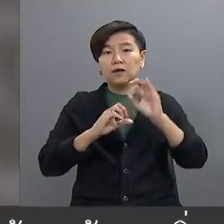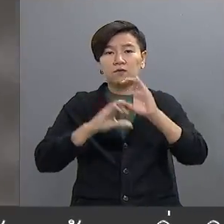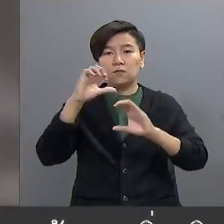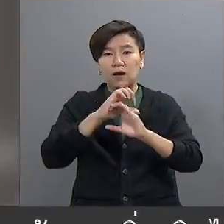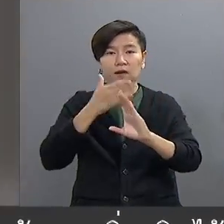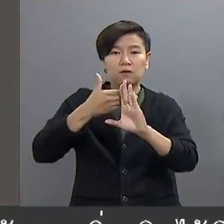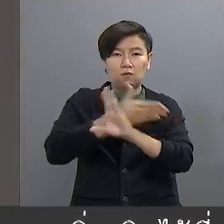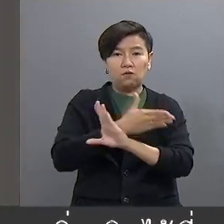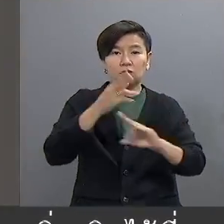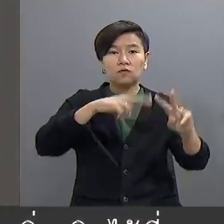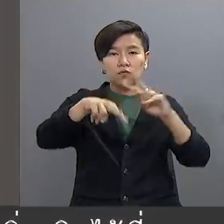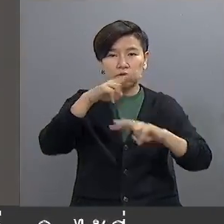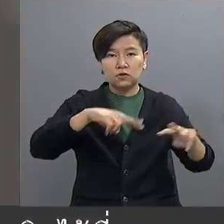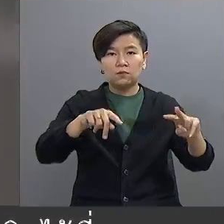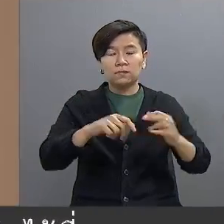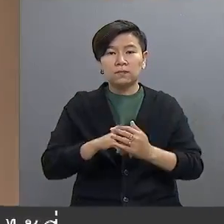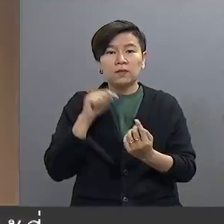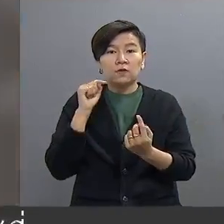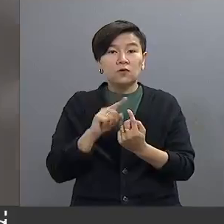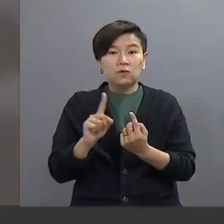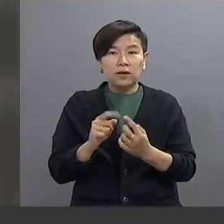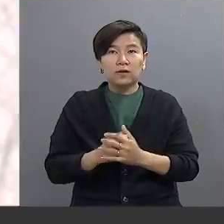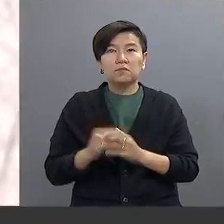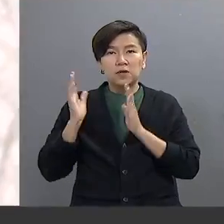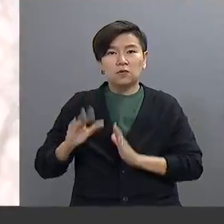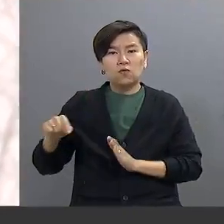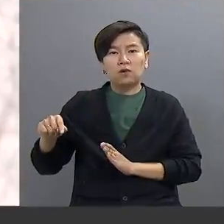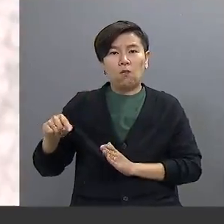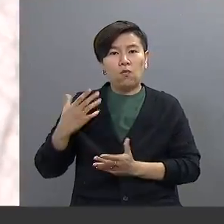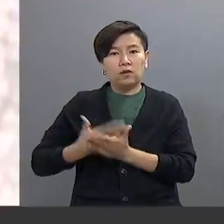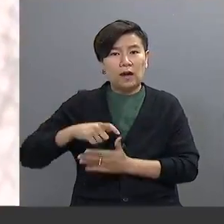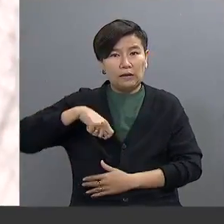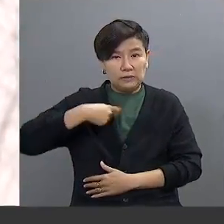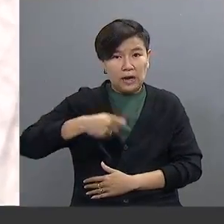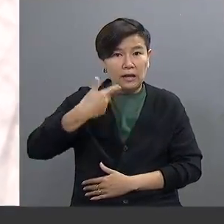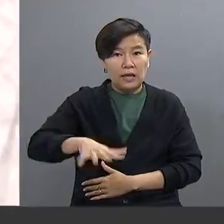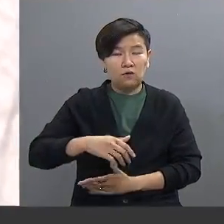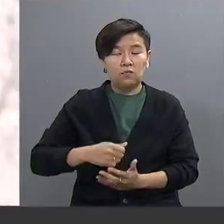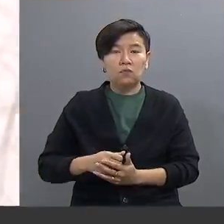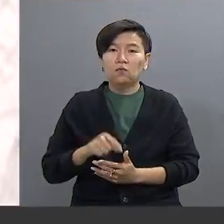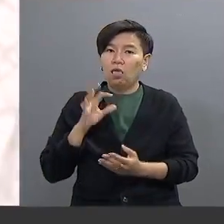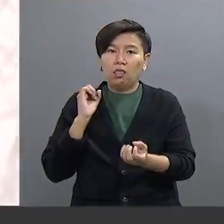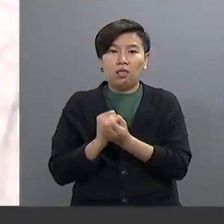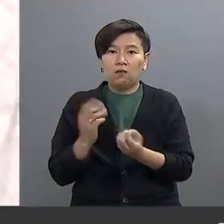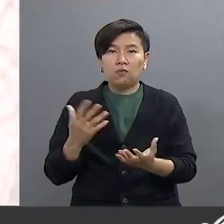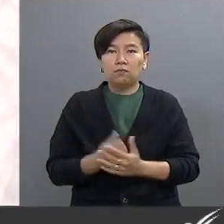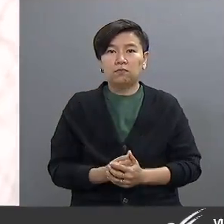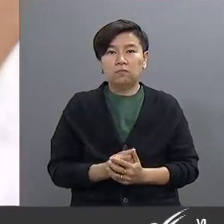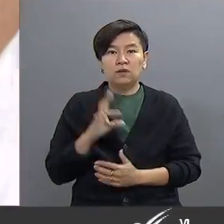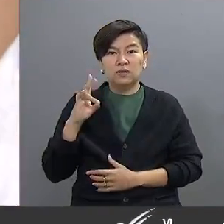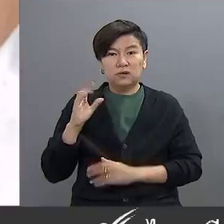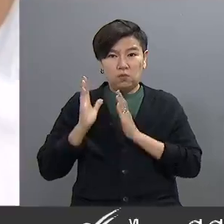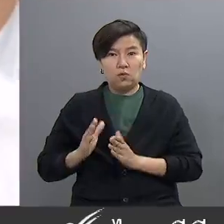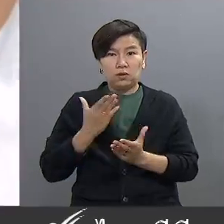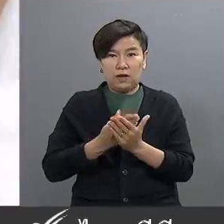ราะว่าเนี่ยค่ะเบื้องต้นเนี่ยมีผู้เสียหายที่จ่ายเงินไปให้กับบริษัทเอเจนซี่นี้แล้ว70คนนะมูลค่ากว่า